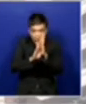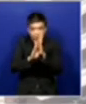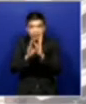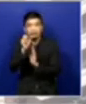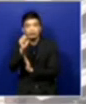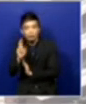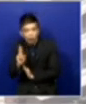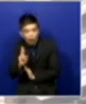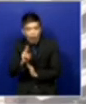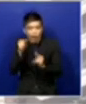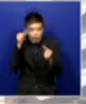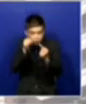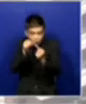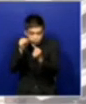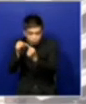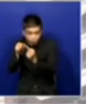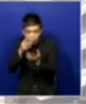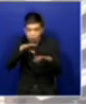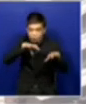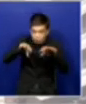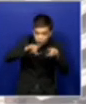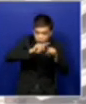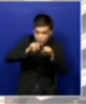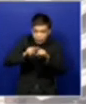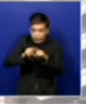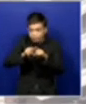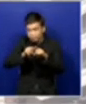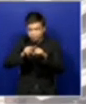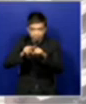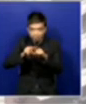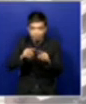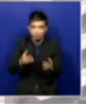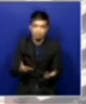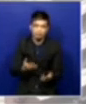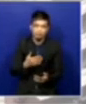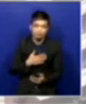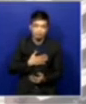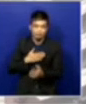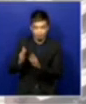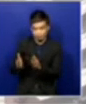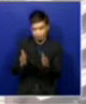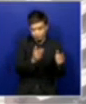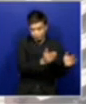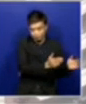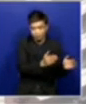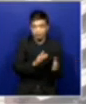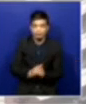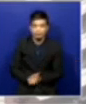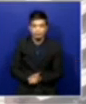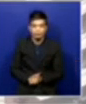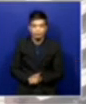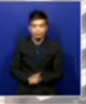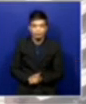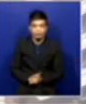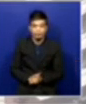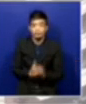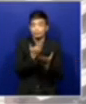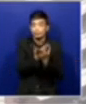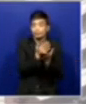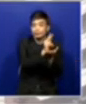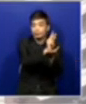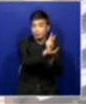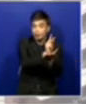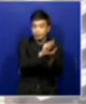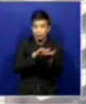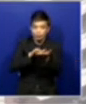คลังสัดส่วนอะไรต่างๆท่านประธานครับเรื่องต่อไปครับการกู้